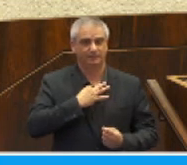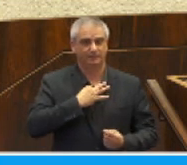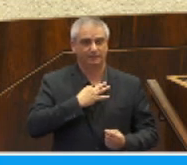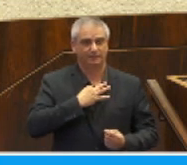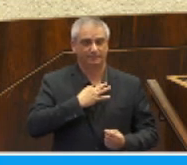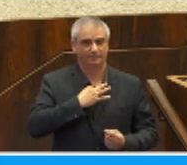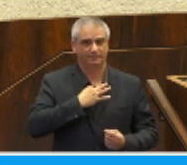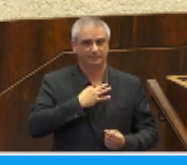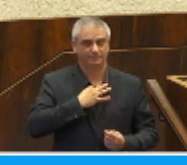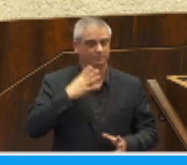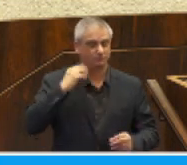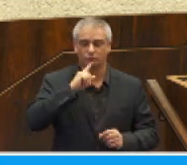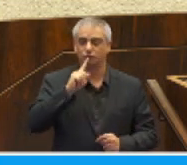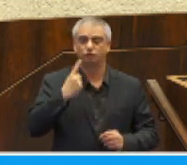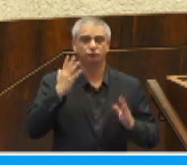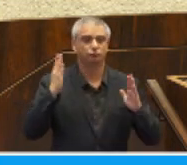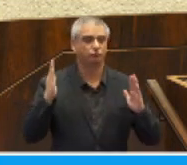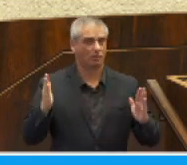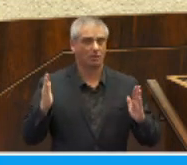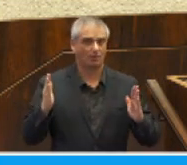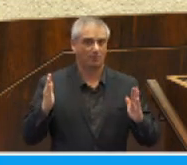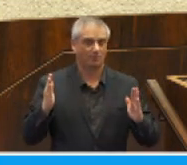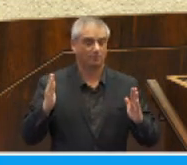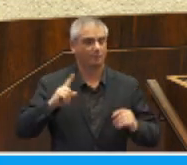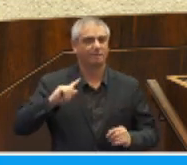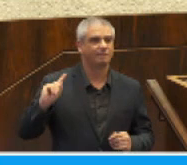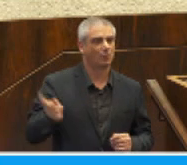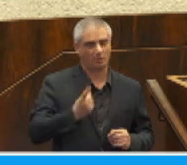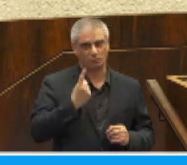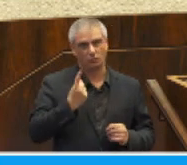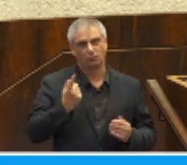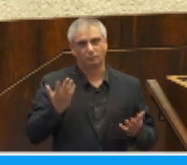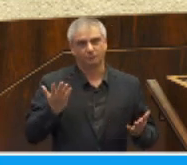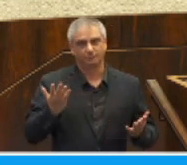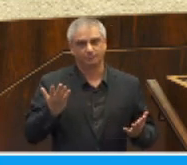במשך שנה שלמה, וכולנו בדרך זו או אחרת